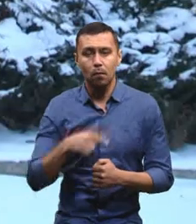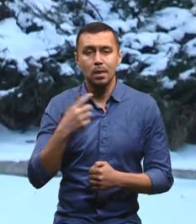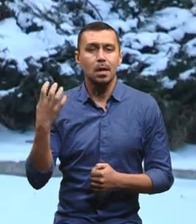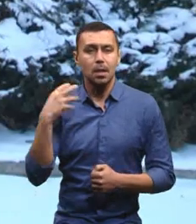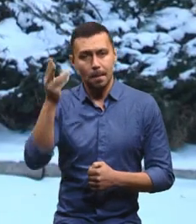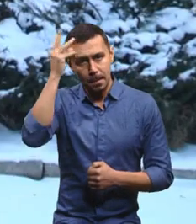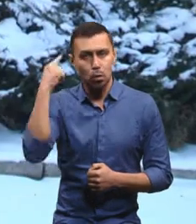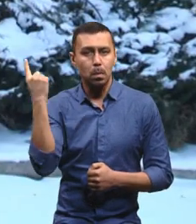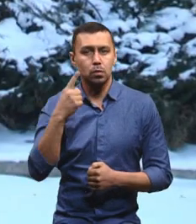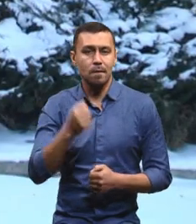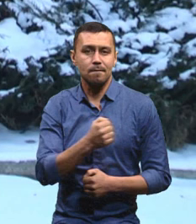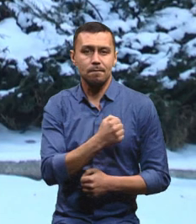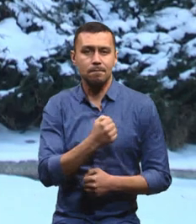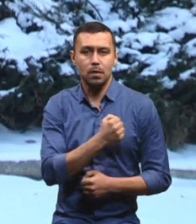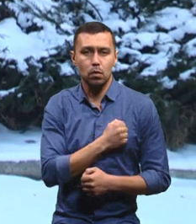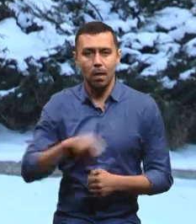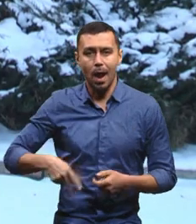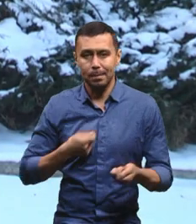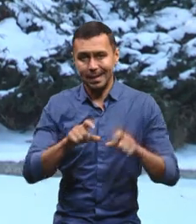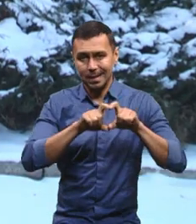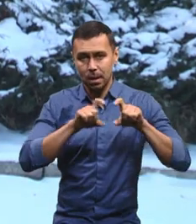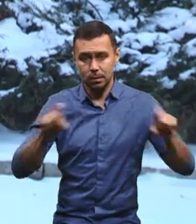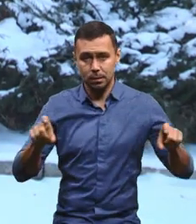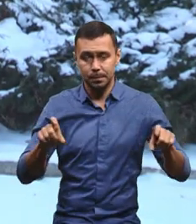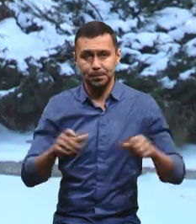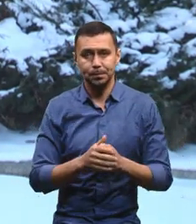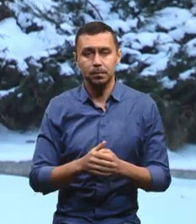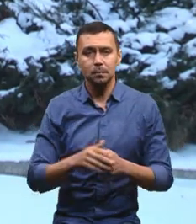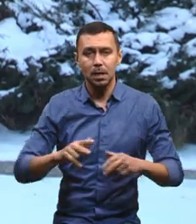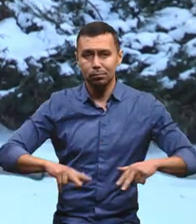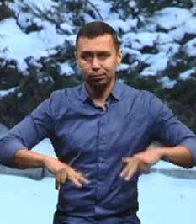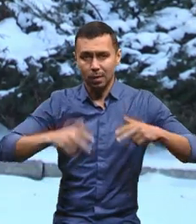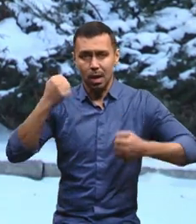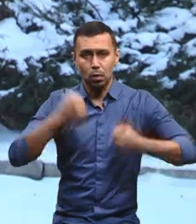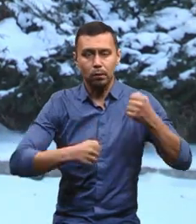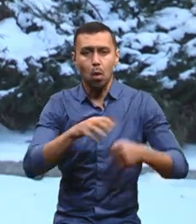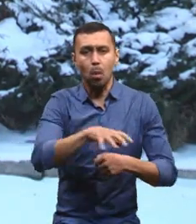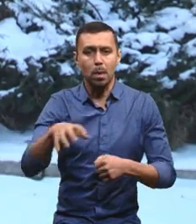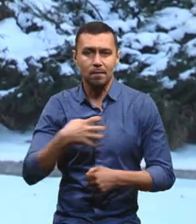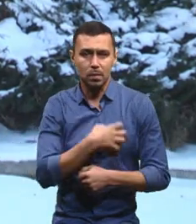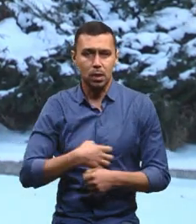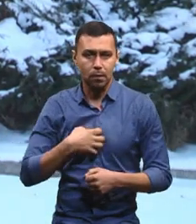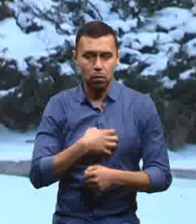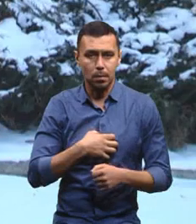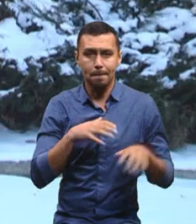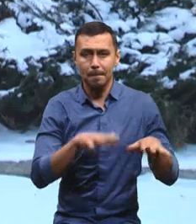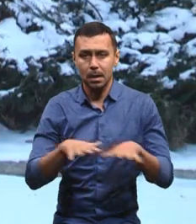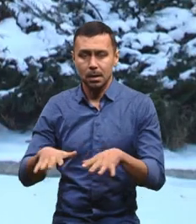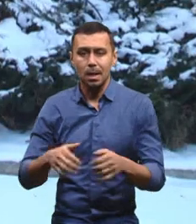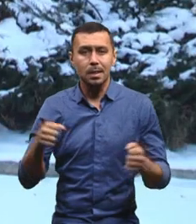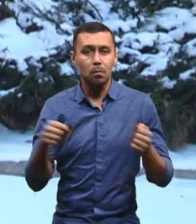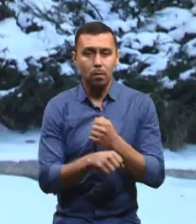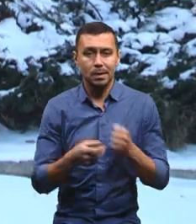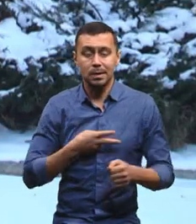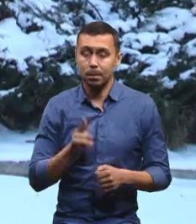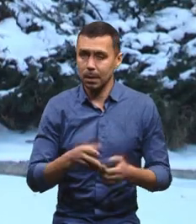Хмельницької Обласної військової адміністрації Сергія Гамалія шахіди атакували об'єкт критичної інфраструктури травмованих